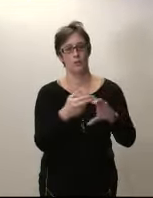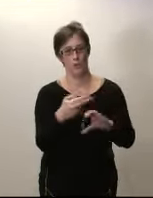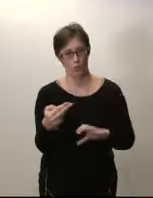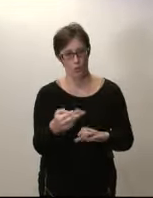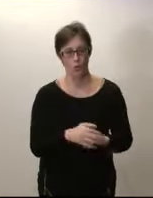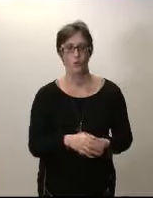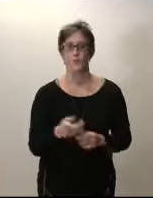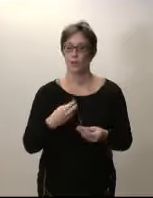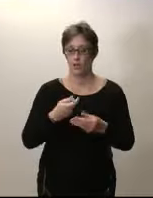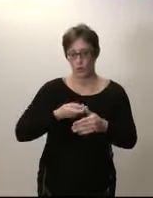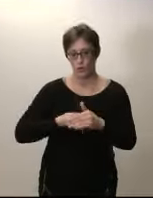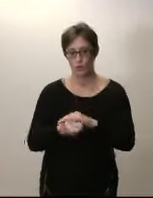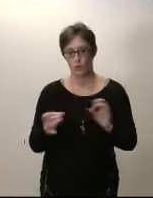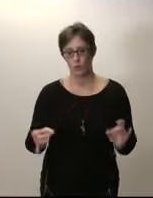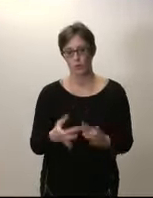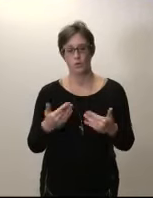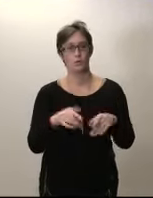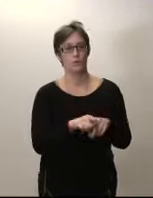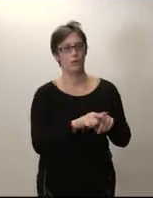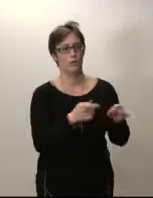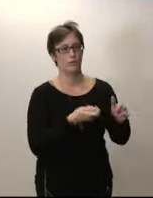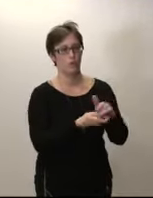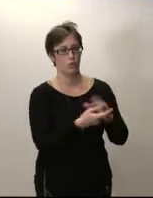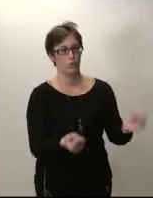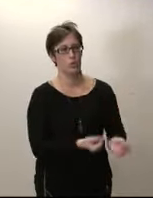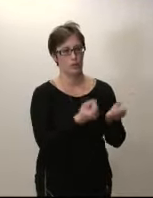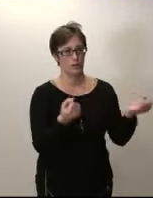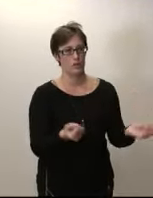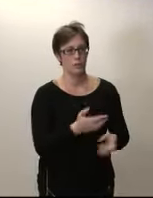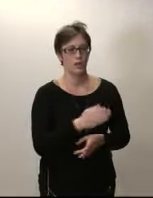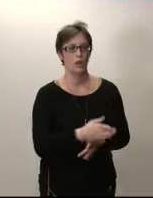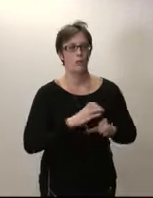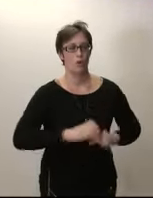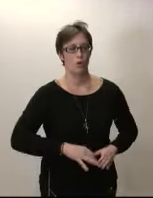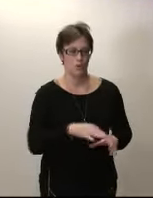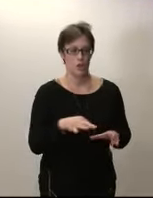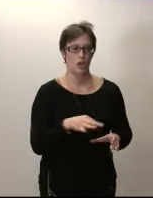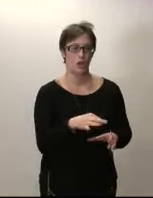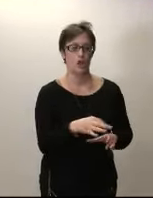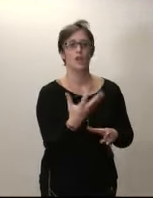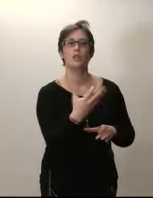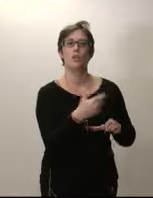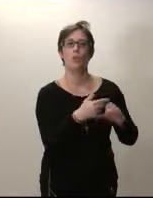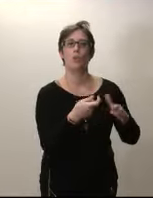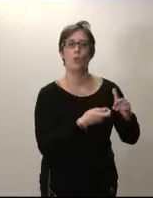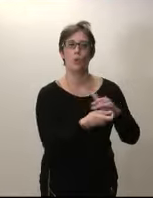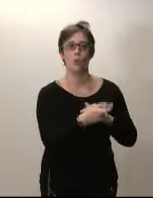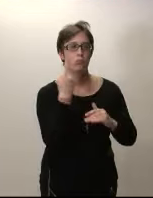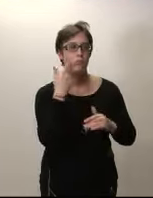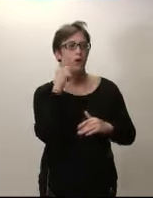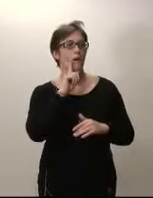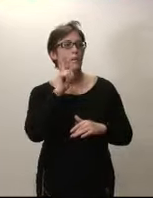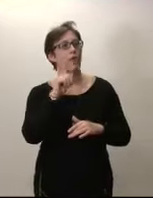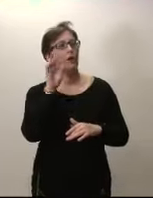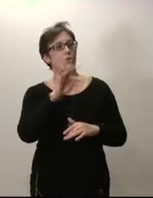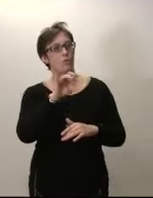subventions exceptionnelles mais également des subventions d'activité. Pour le club d'échecs à hauteur de 500 euros pour la participation d'Anicia Thomas au championnat du